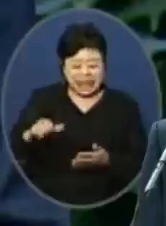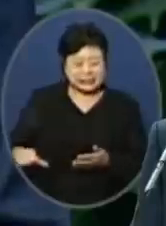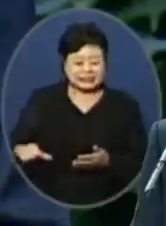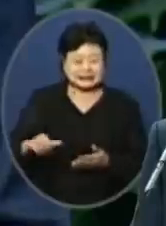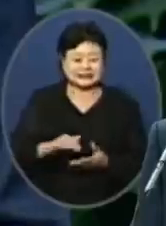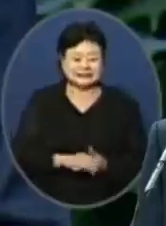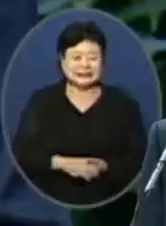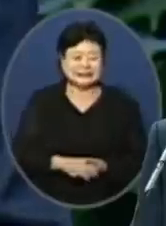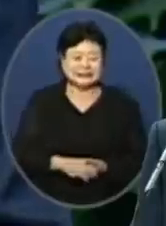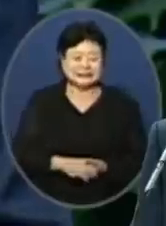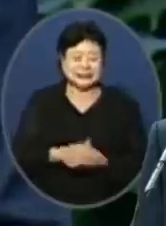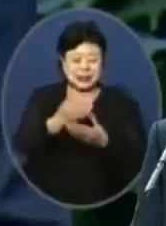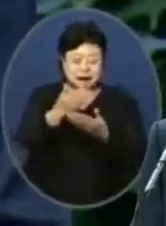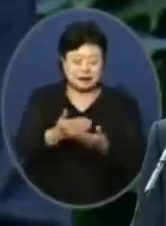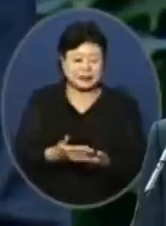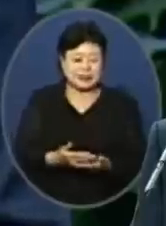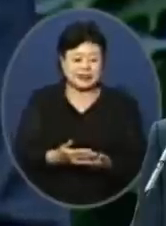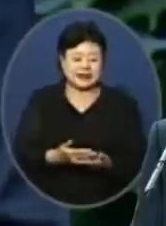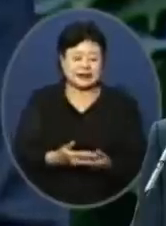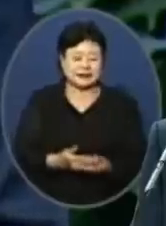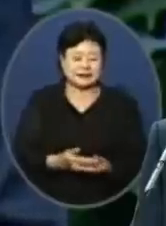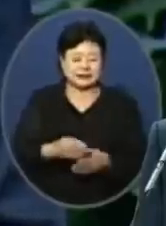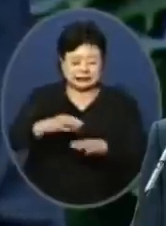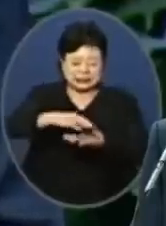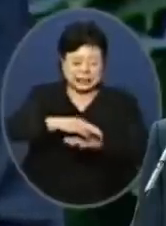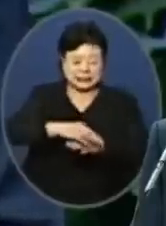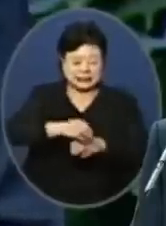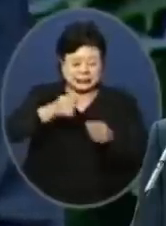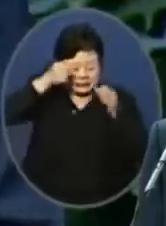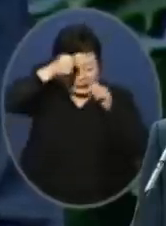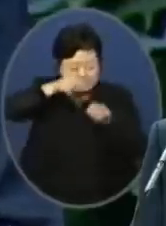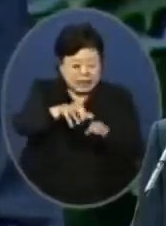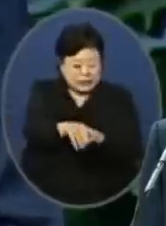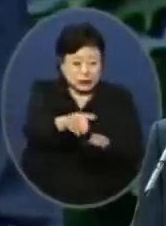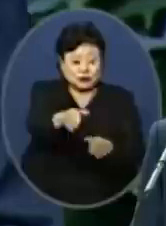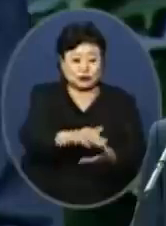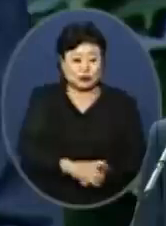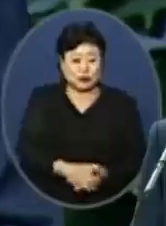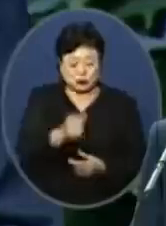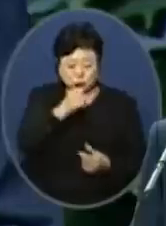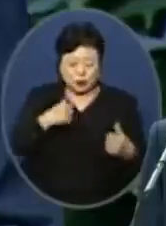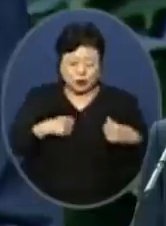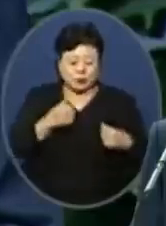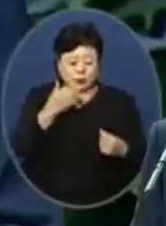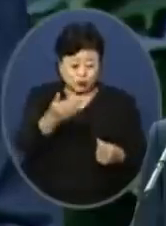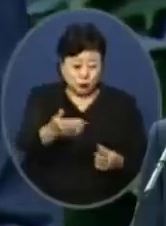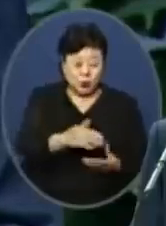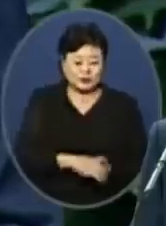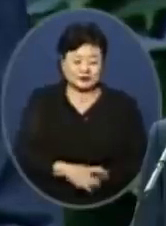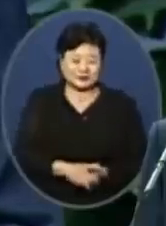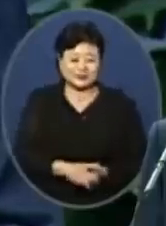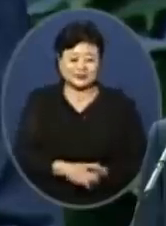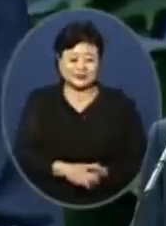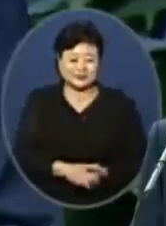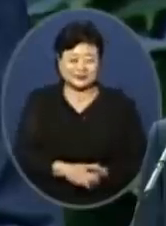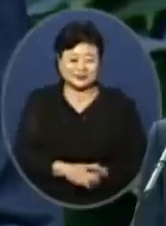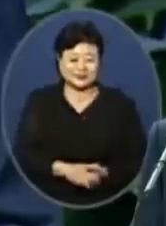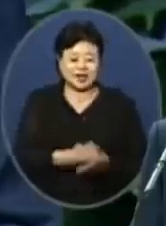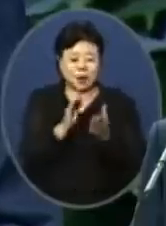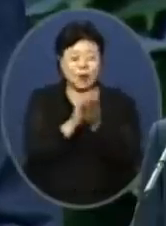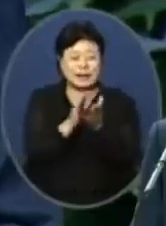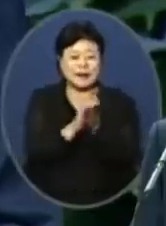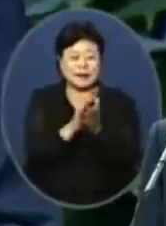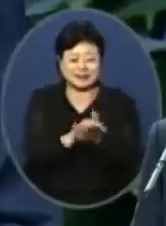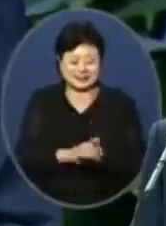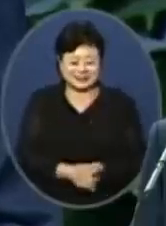아들로 받아들인 증거로서 가락지를 끼워주고 신발을 신겨주고 좋은 옷을 입혀서 환영을